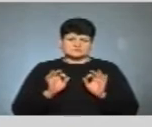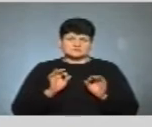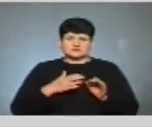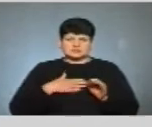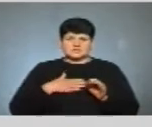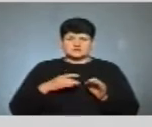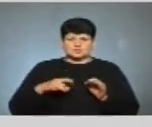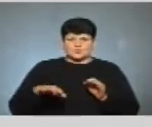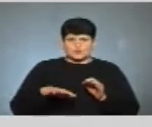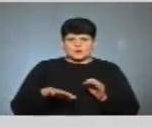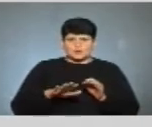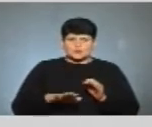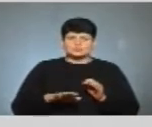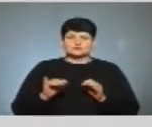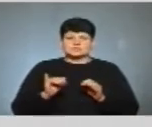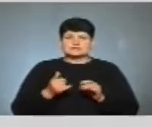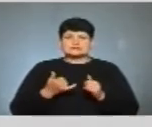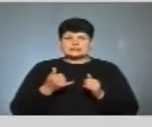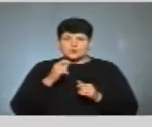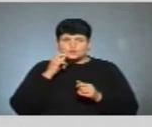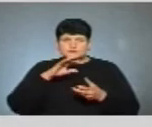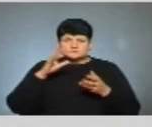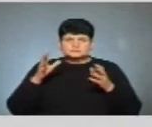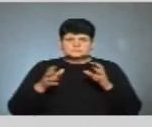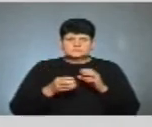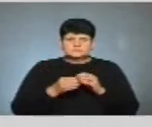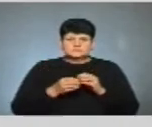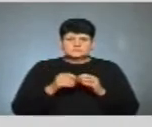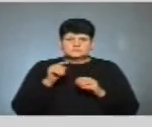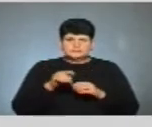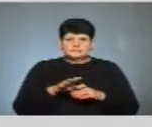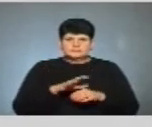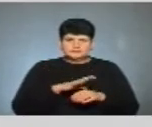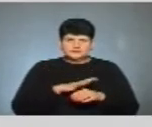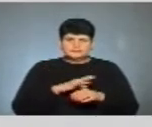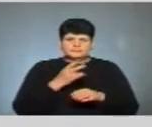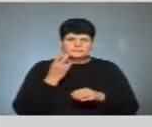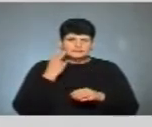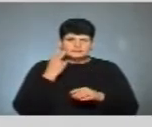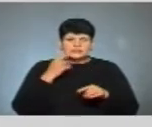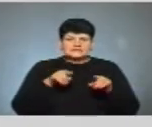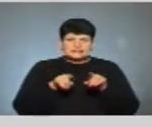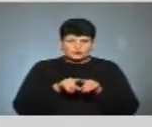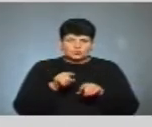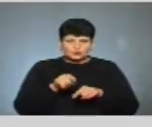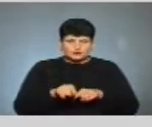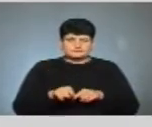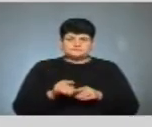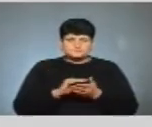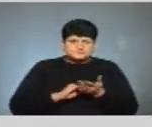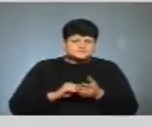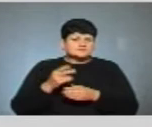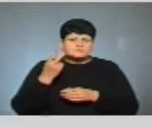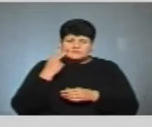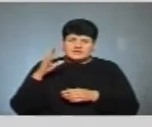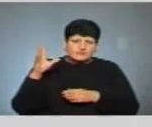для нашого регіону і для України загалом. Вона була стійкою і повторювалась майже на